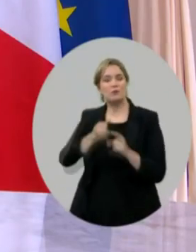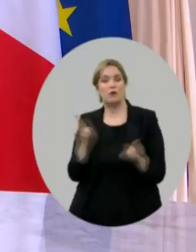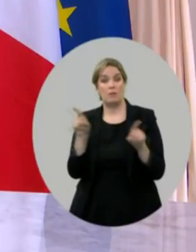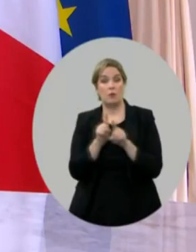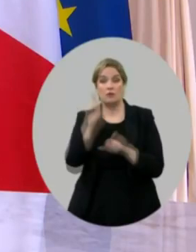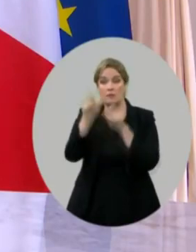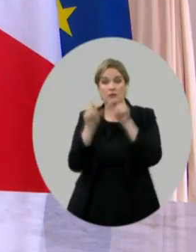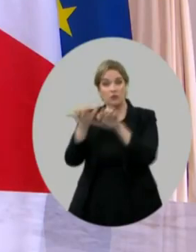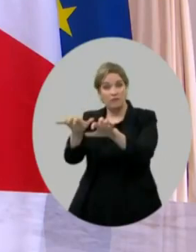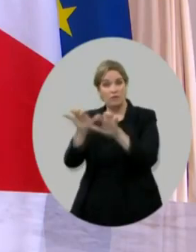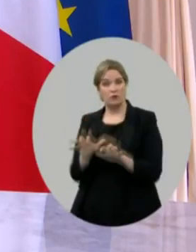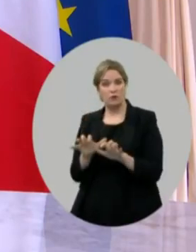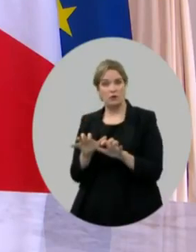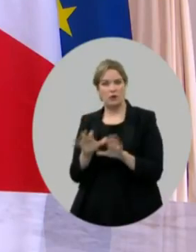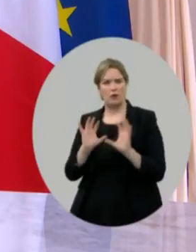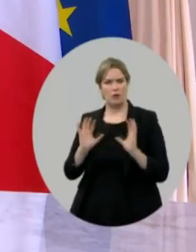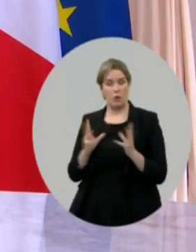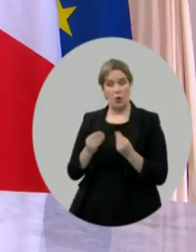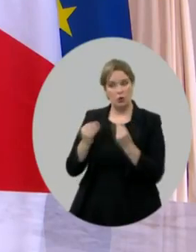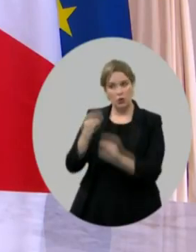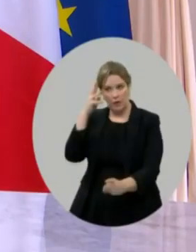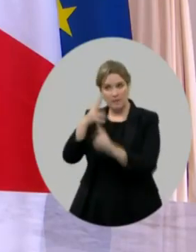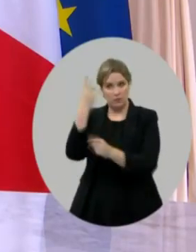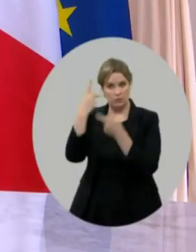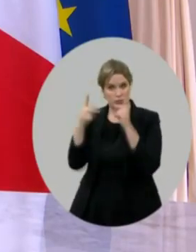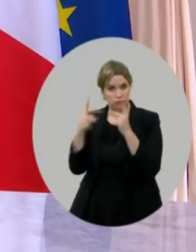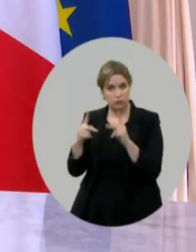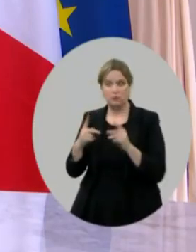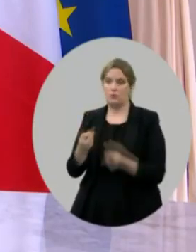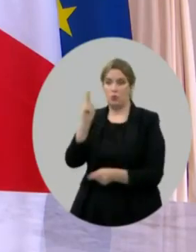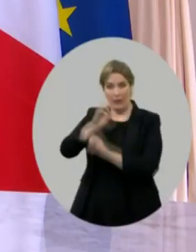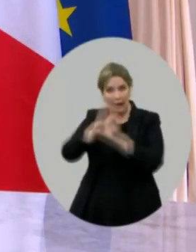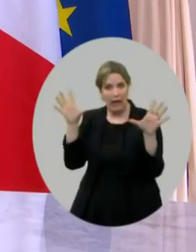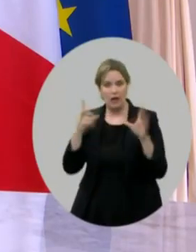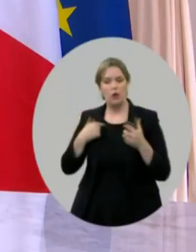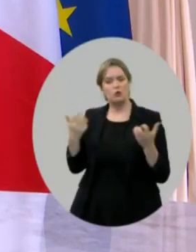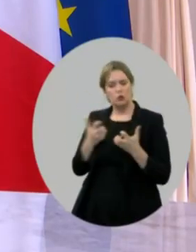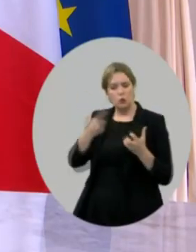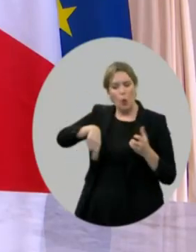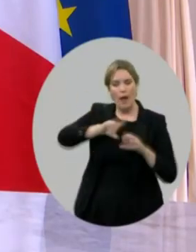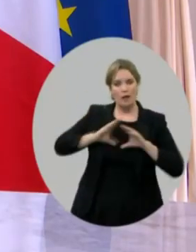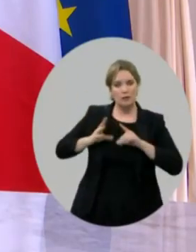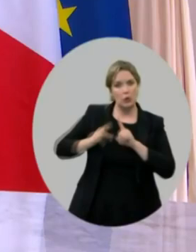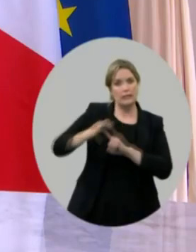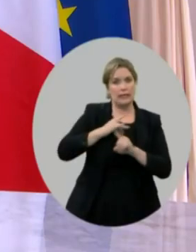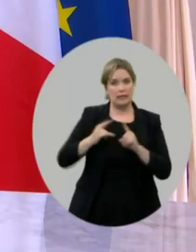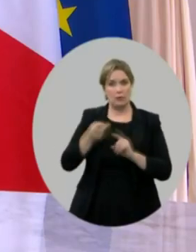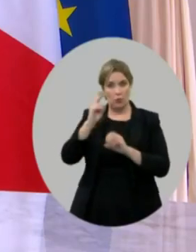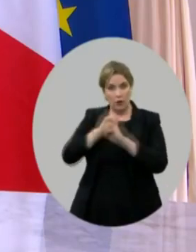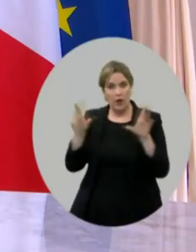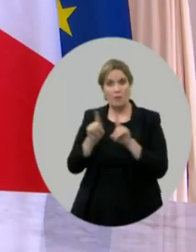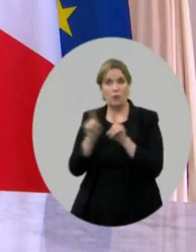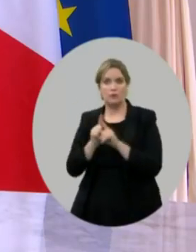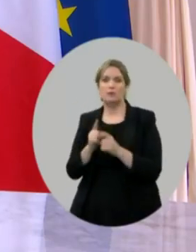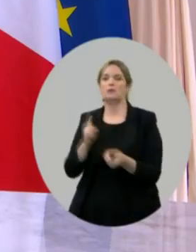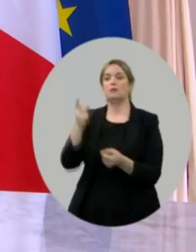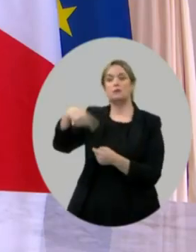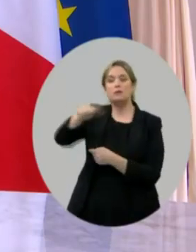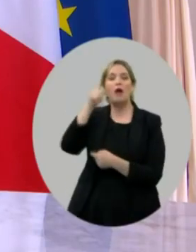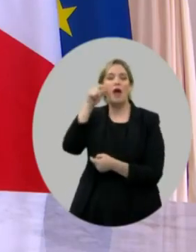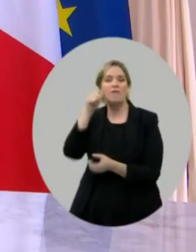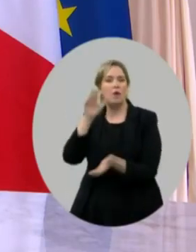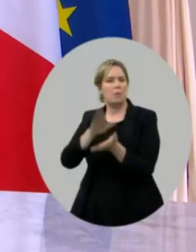nos fonctionnaires, en clarifiant leurs missions, nos attentes, et en récompensant leurs efforts. Vous le